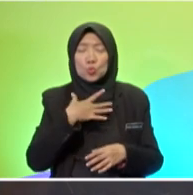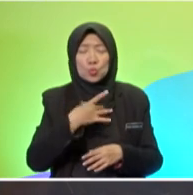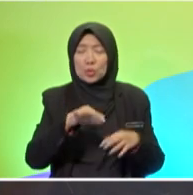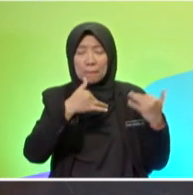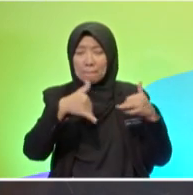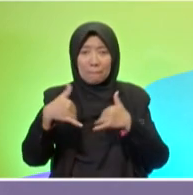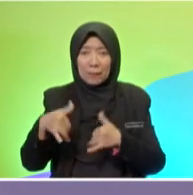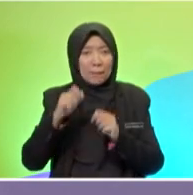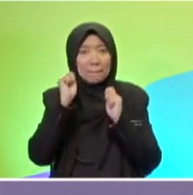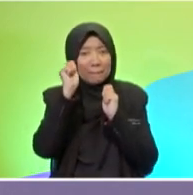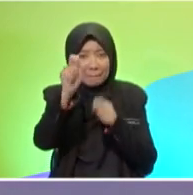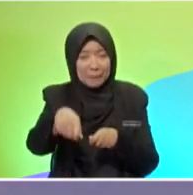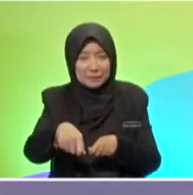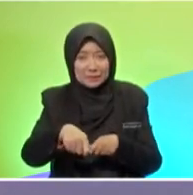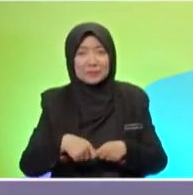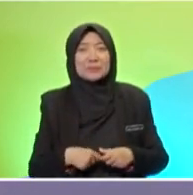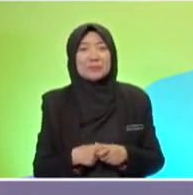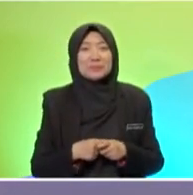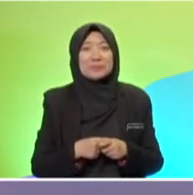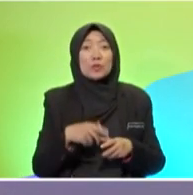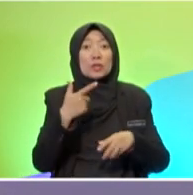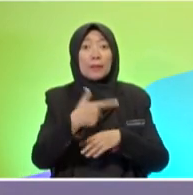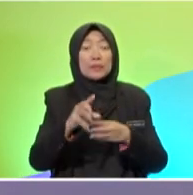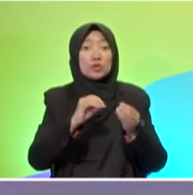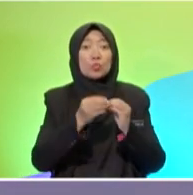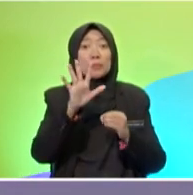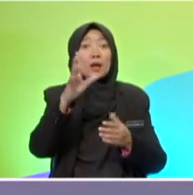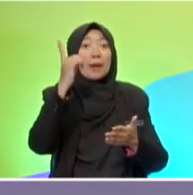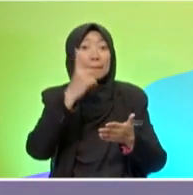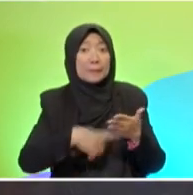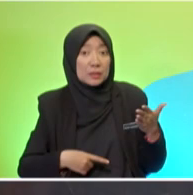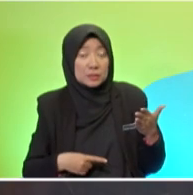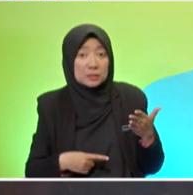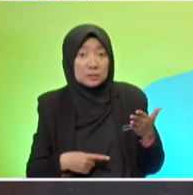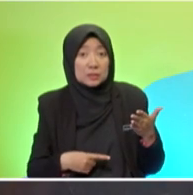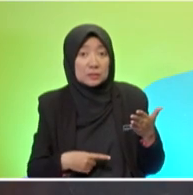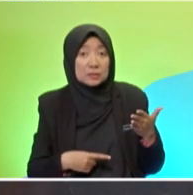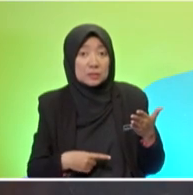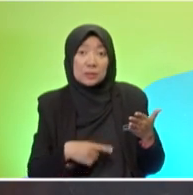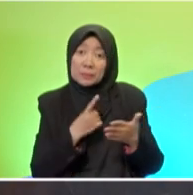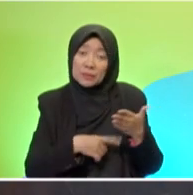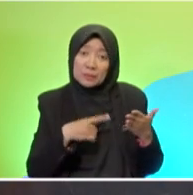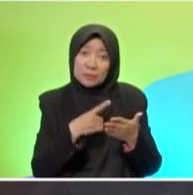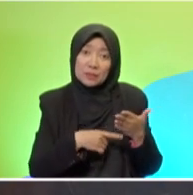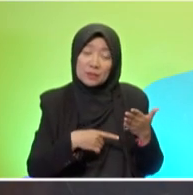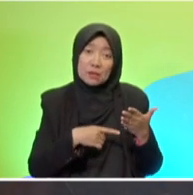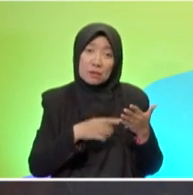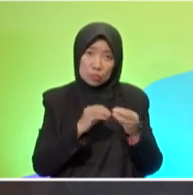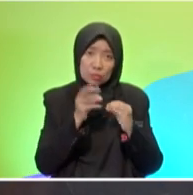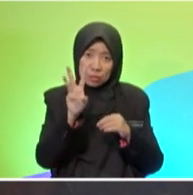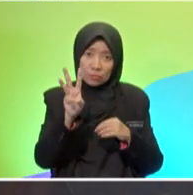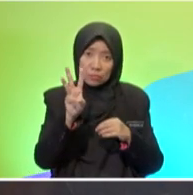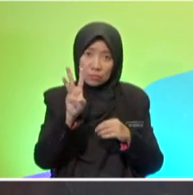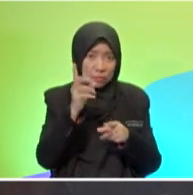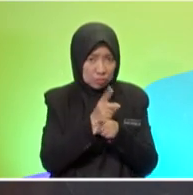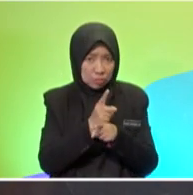Nombor lima. Selepas nombor lima, nombor apa ya kawan-kawan? Nombor? Mereka cakap nombor enam lah cikgu. Macam betul mana